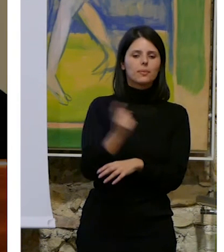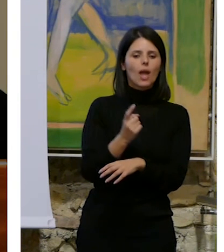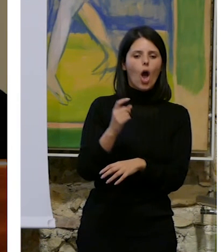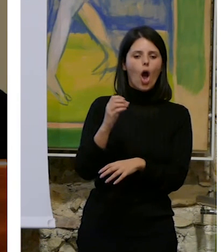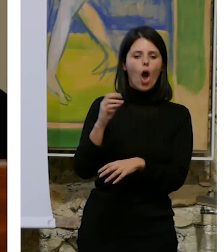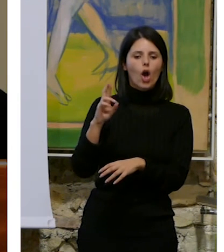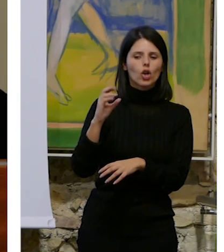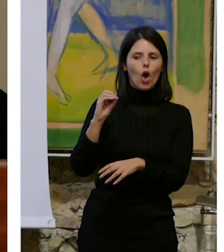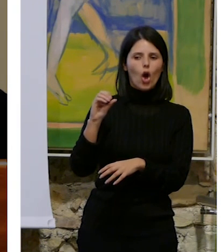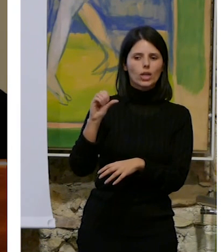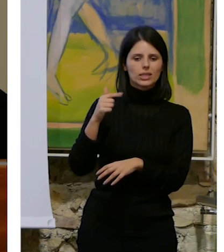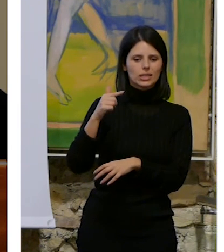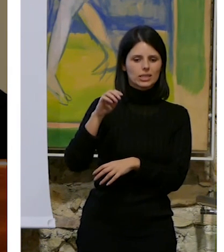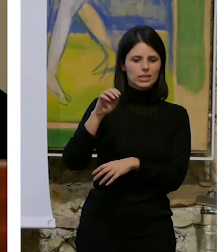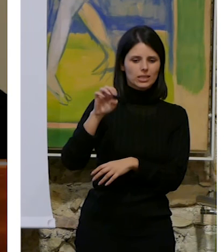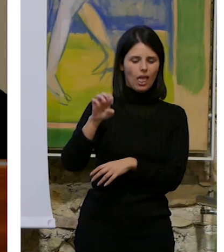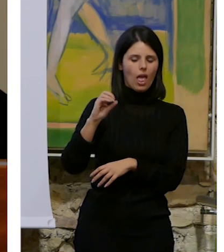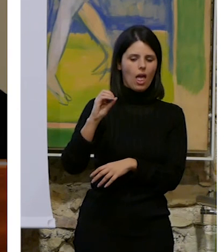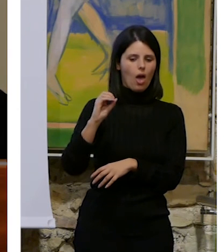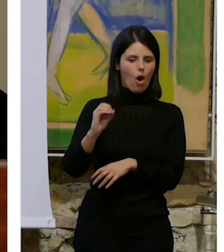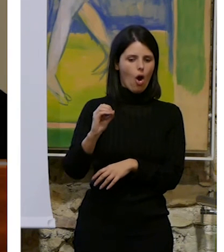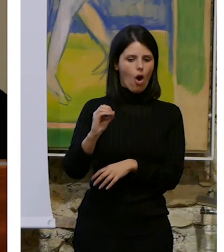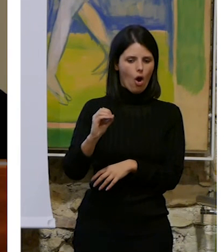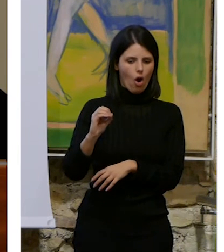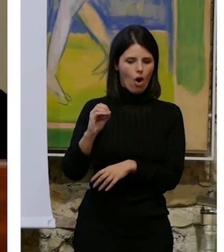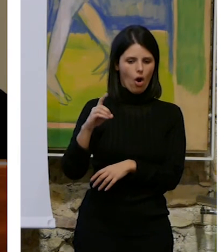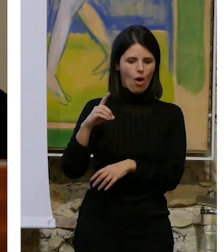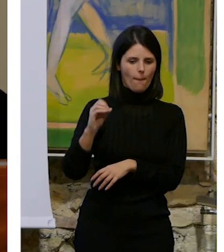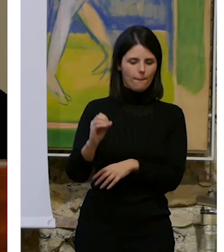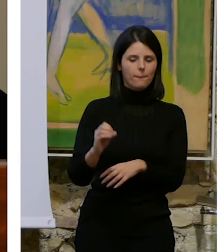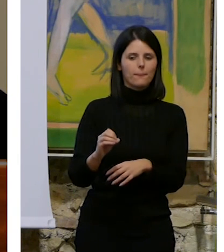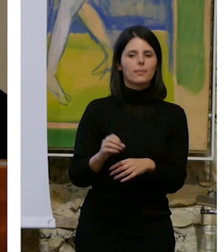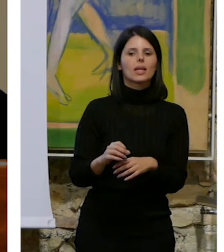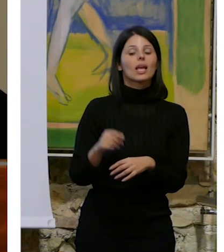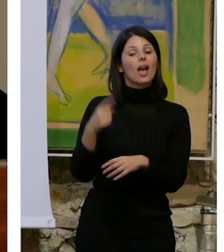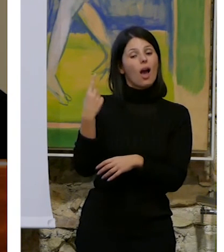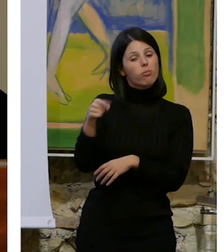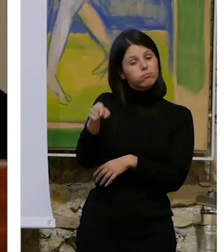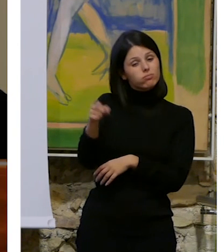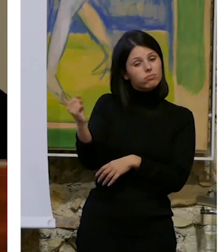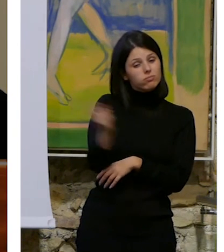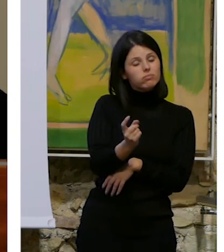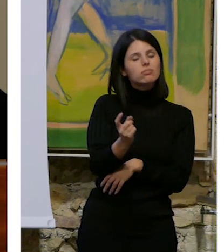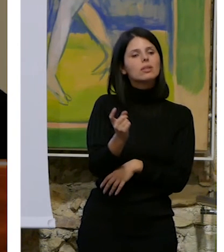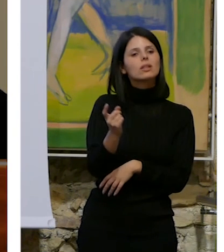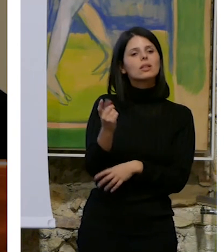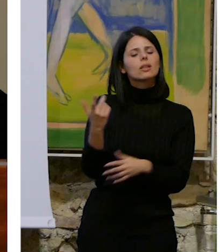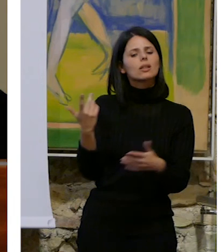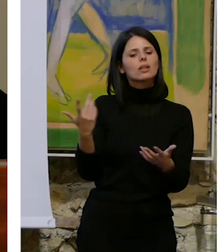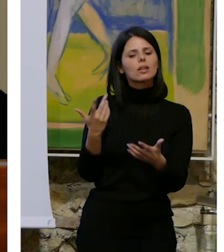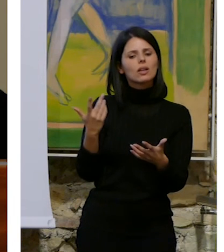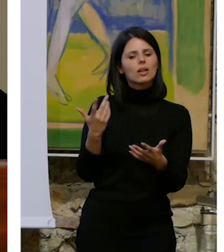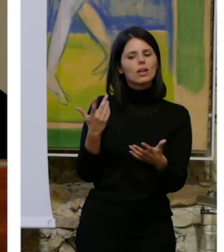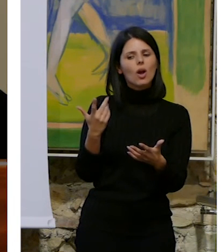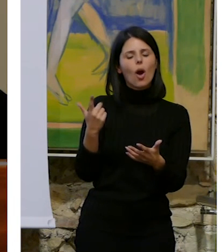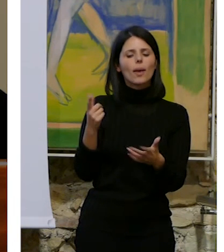Perot, Ross Perot, no? Va detto, lo chiamano Ross Perot. Si presentò, le babione